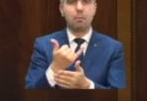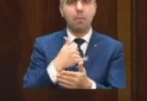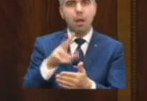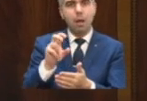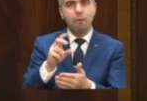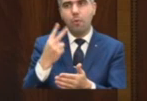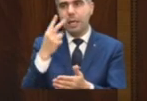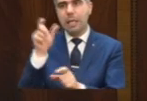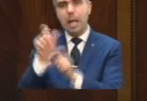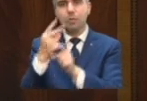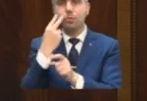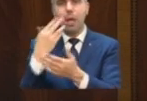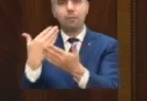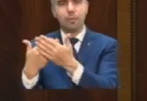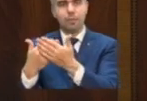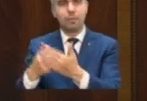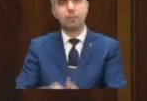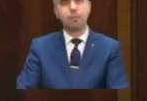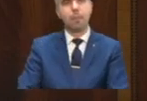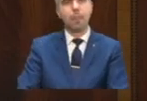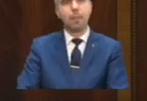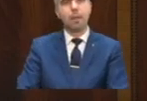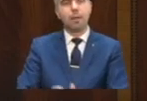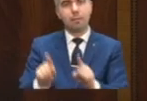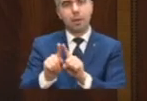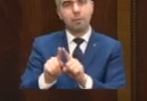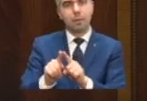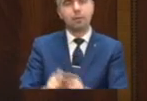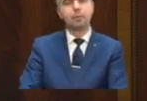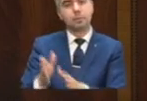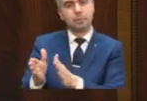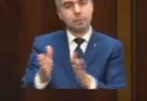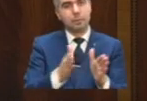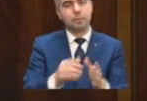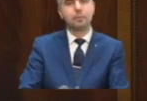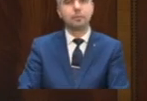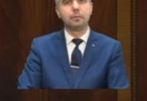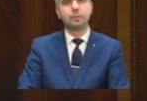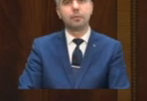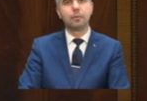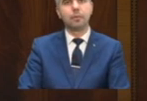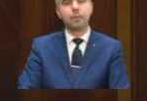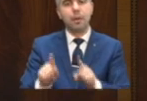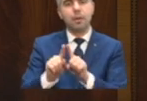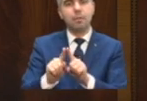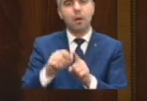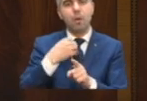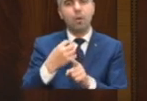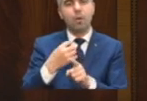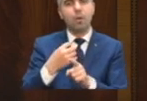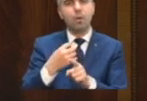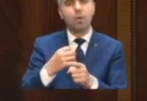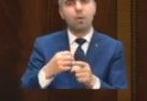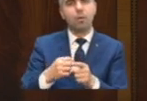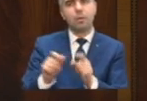والمواطن كيشوف. ولهذه تحسب لكم السيد الوزير. وننتقل كذلك الى العرس الكبير.